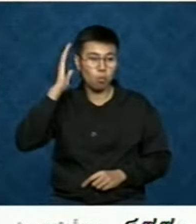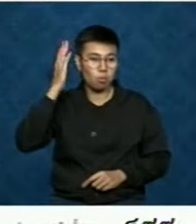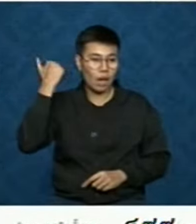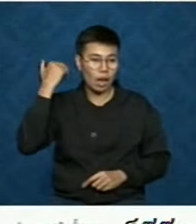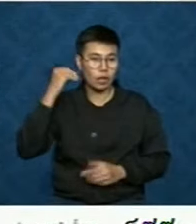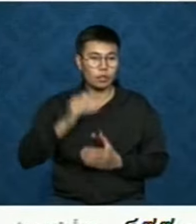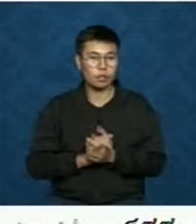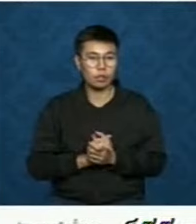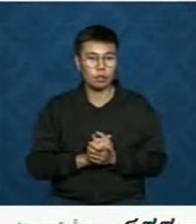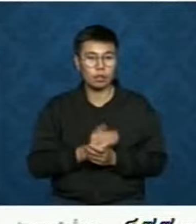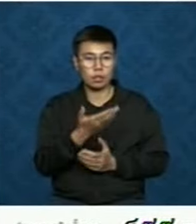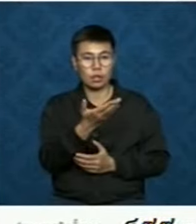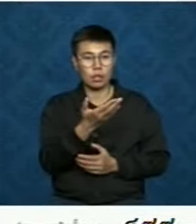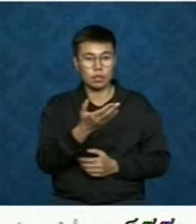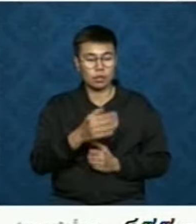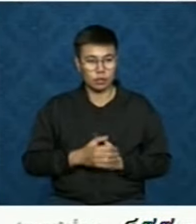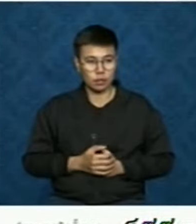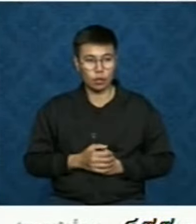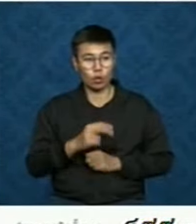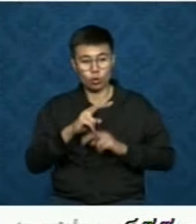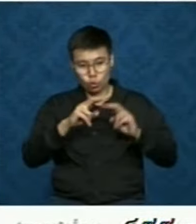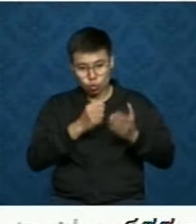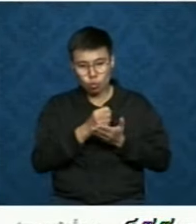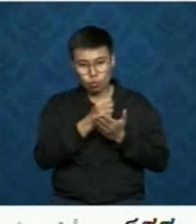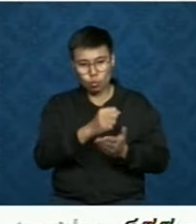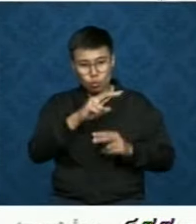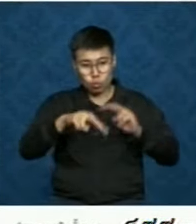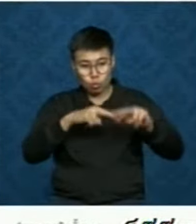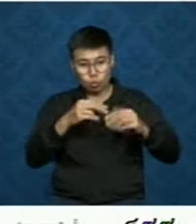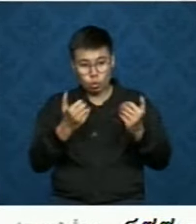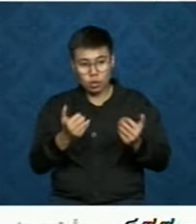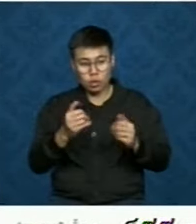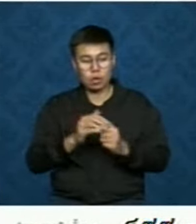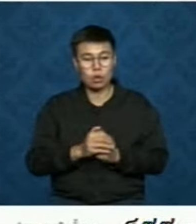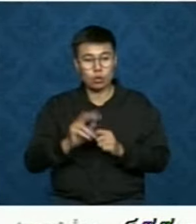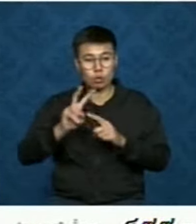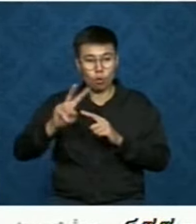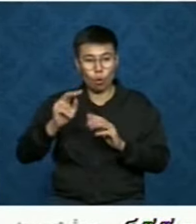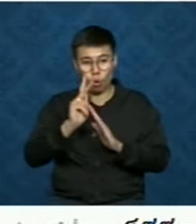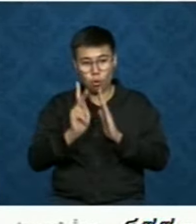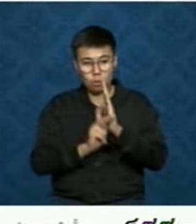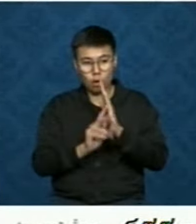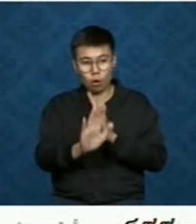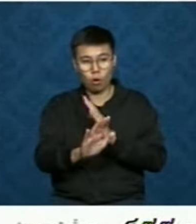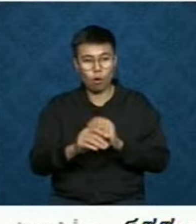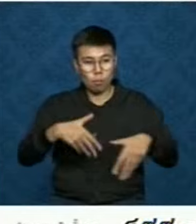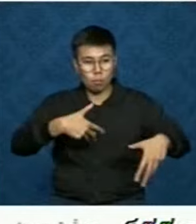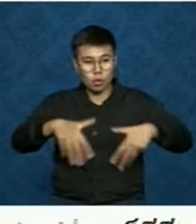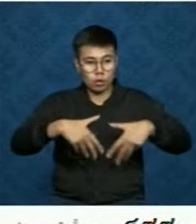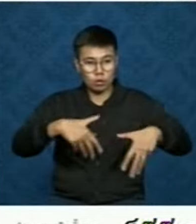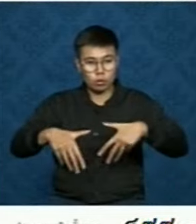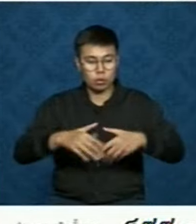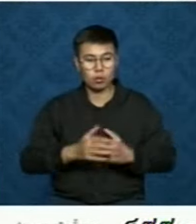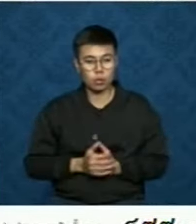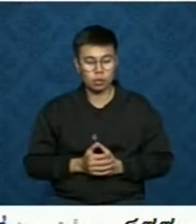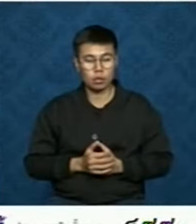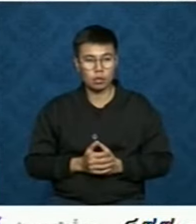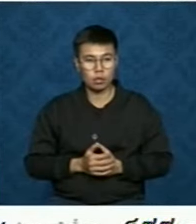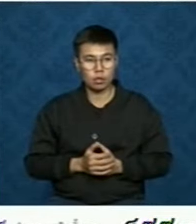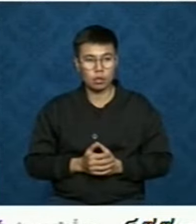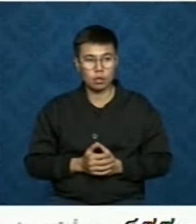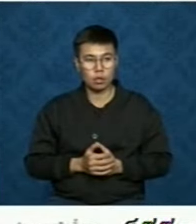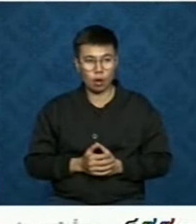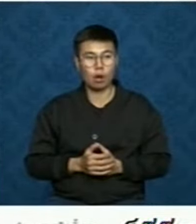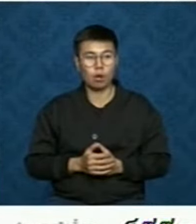ไปเ่อดูแลในเรื่องนี้ประการที่ 2เรื่องกฎหมายของภาคประชาชนครับก็ในสมัย